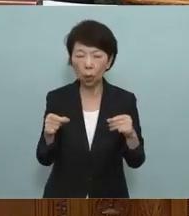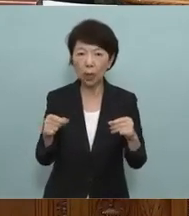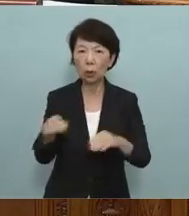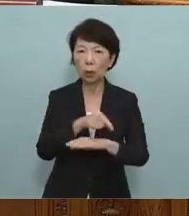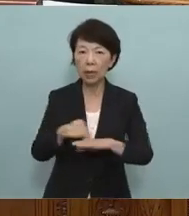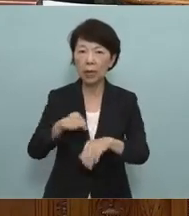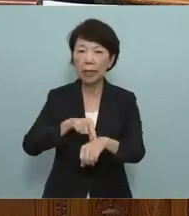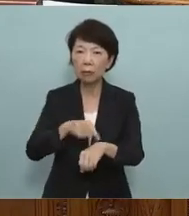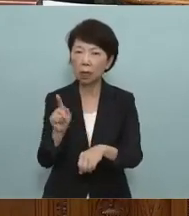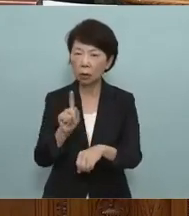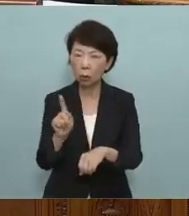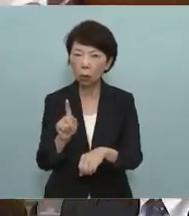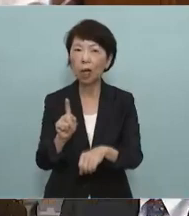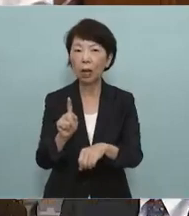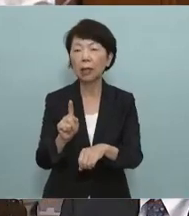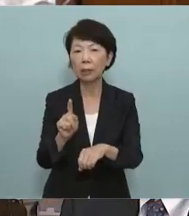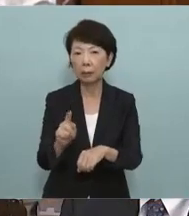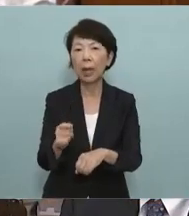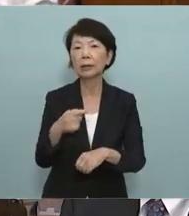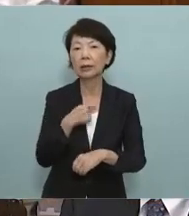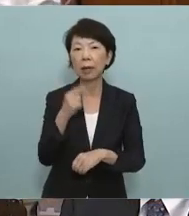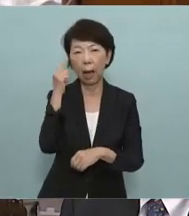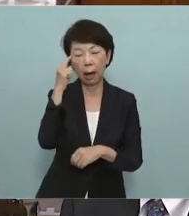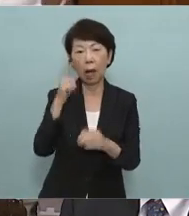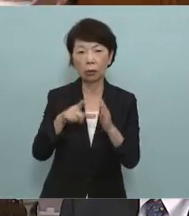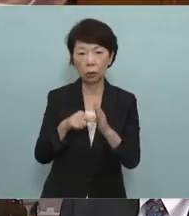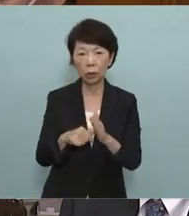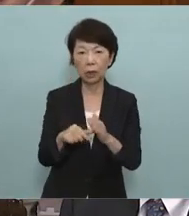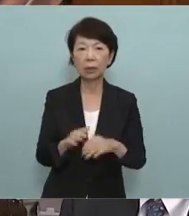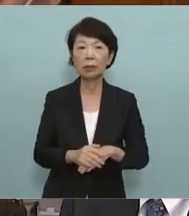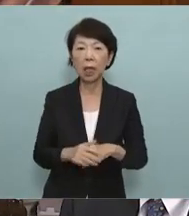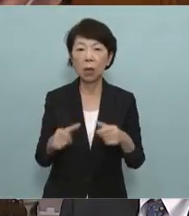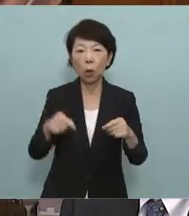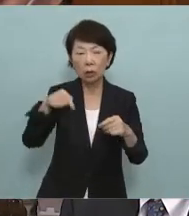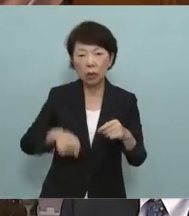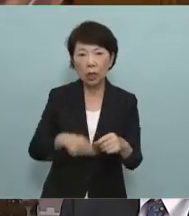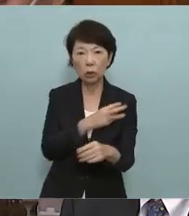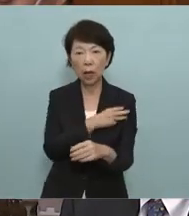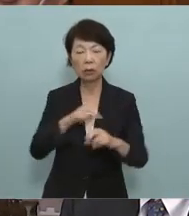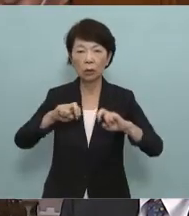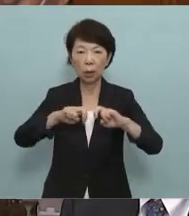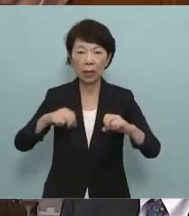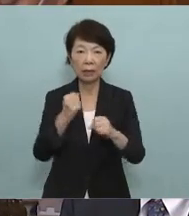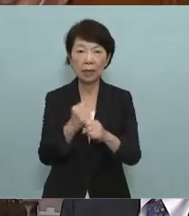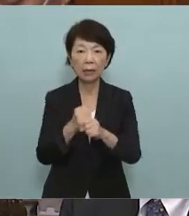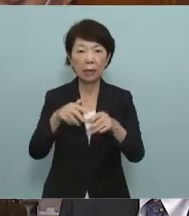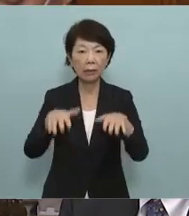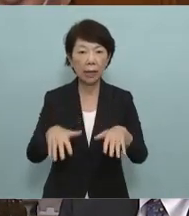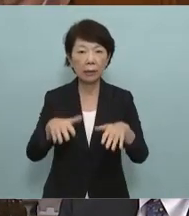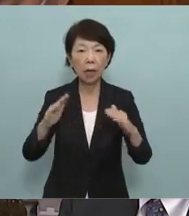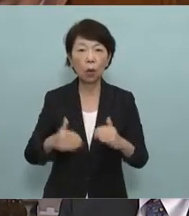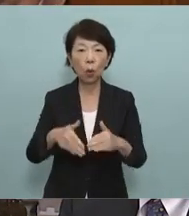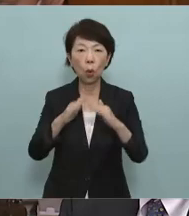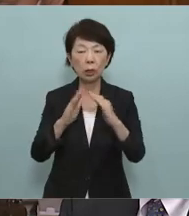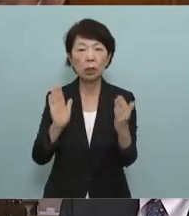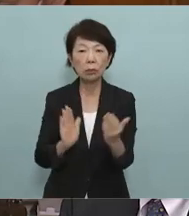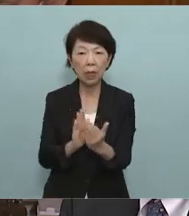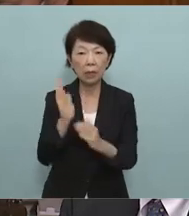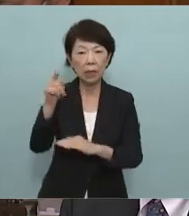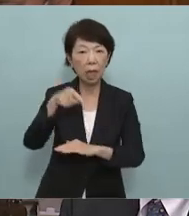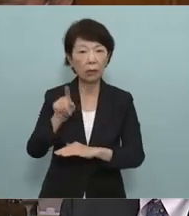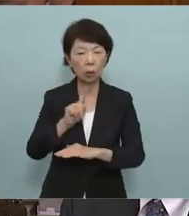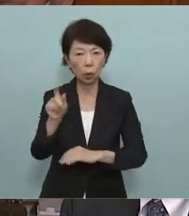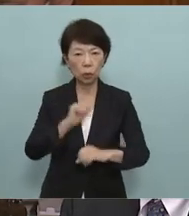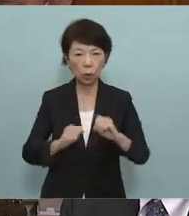われています。国内におけるワクチンの開発・生産体制の構築に向けて、政府はどう取り組むの